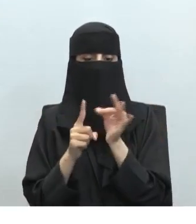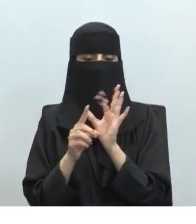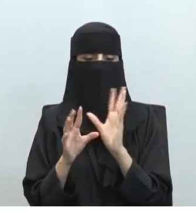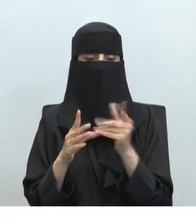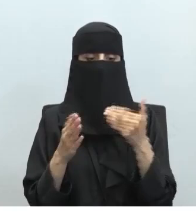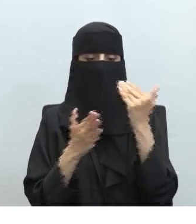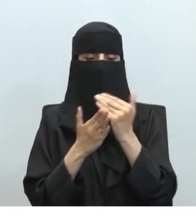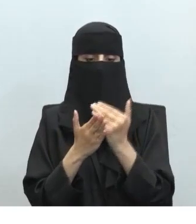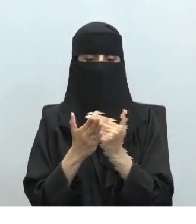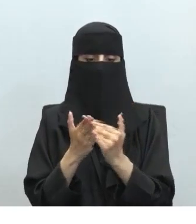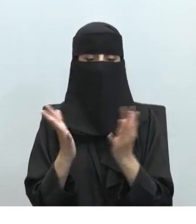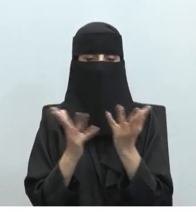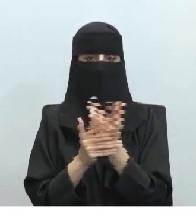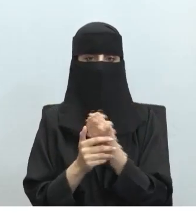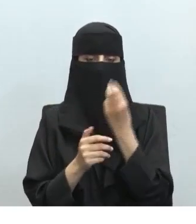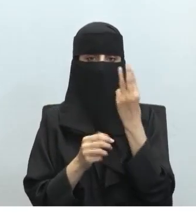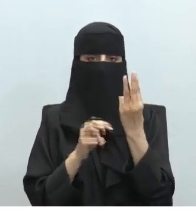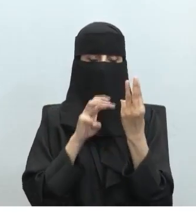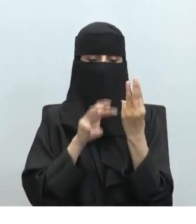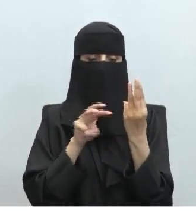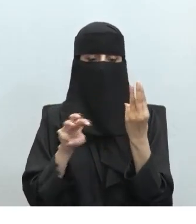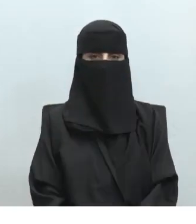تقريبا وتحديد جميع الجينات